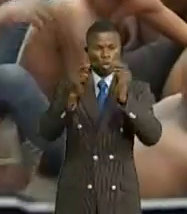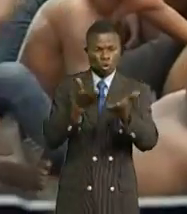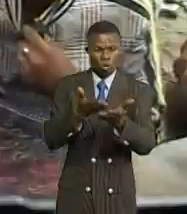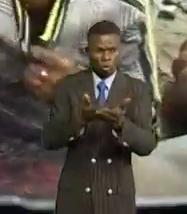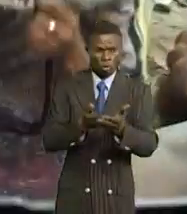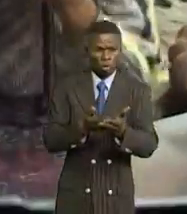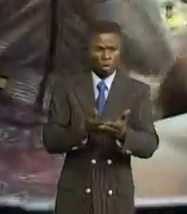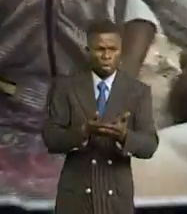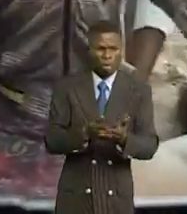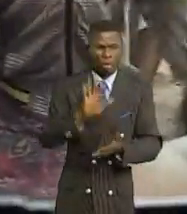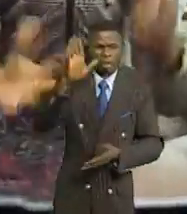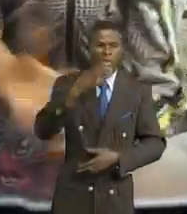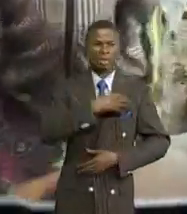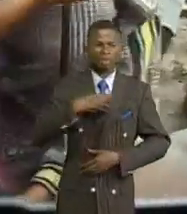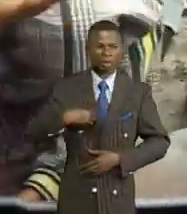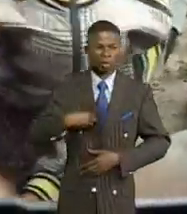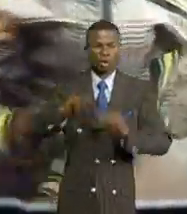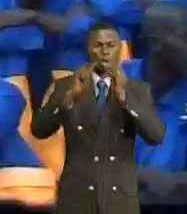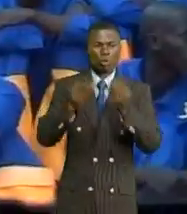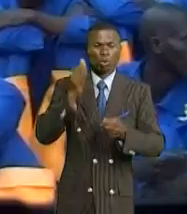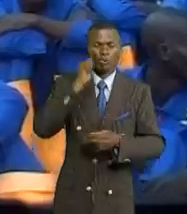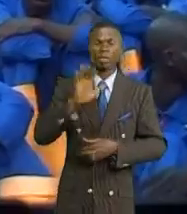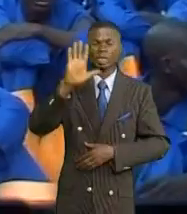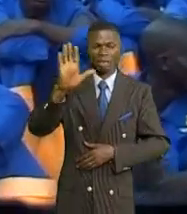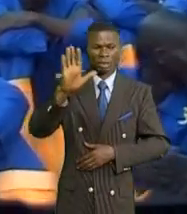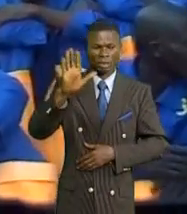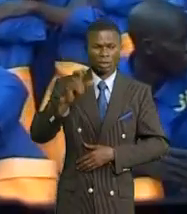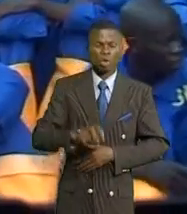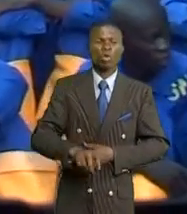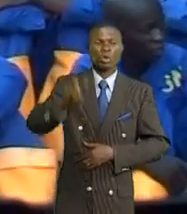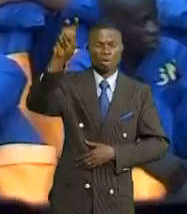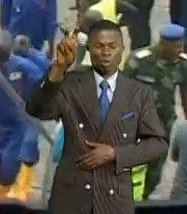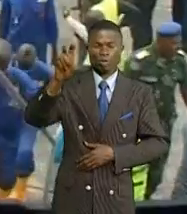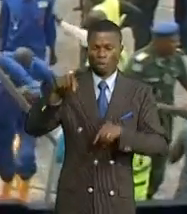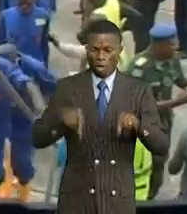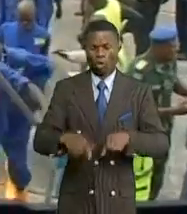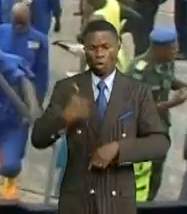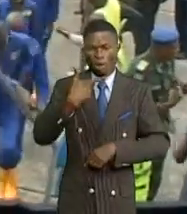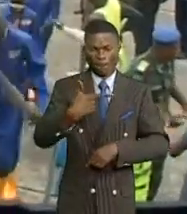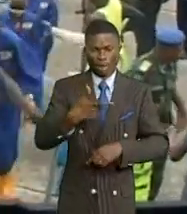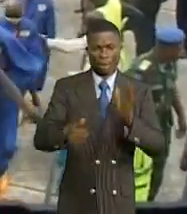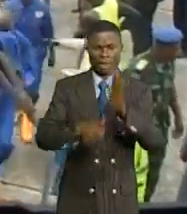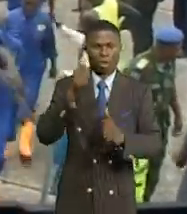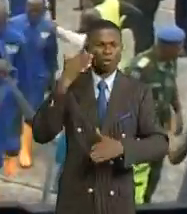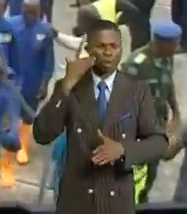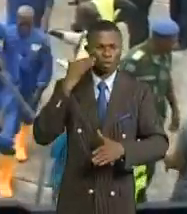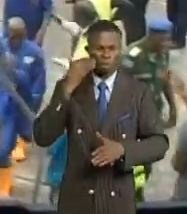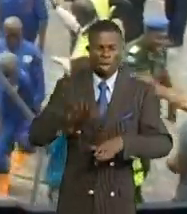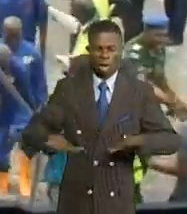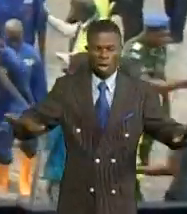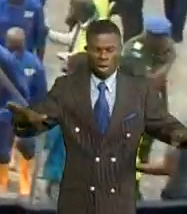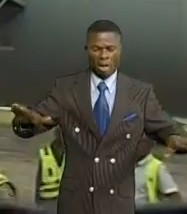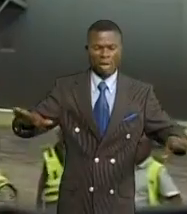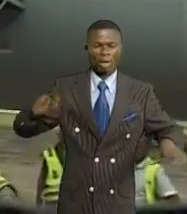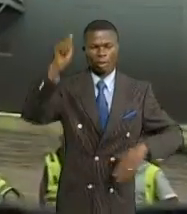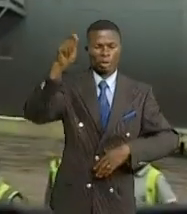5 femmes, constituant la cinquième vague. Ils ont décollé Kinshasa ce mardi 11 mai 2021 à l'aéroport militaire